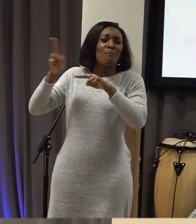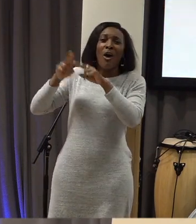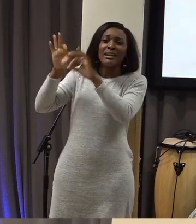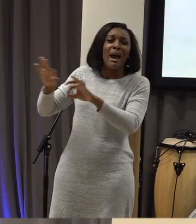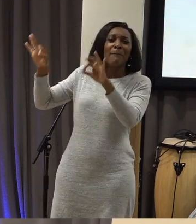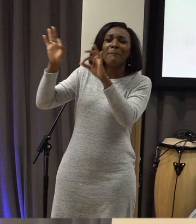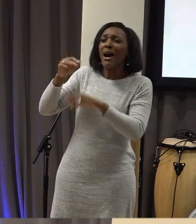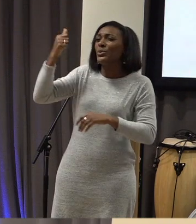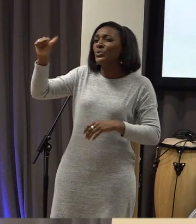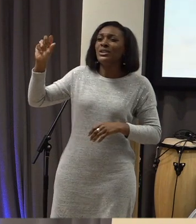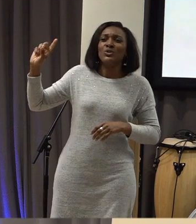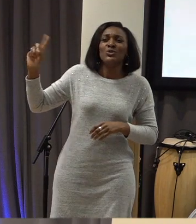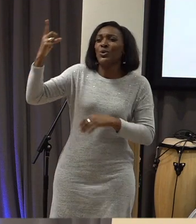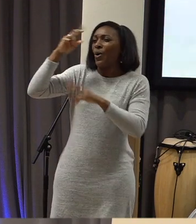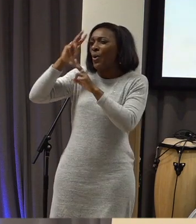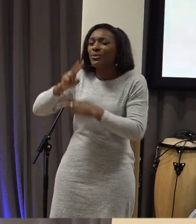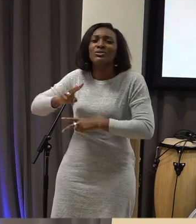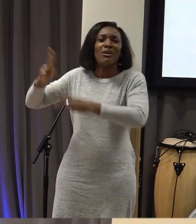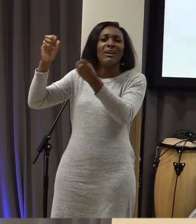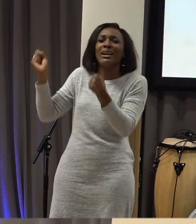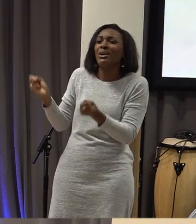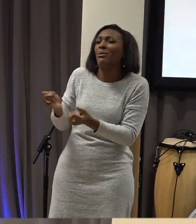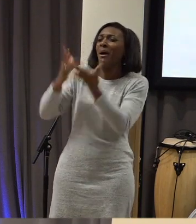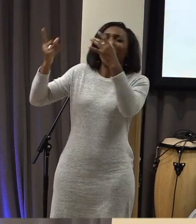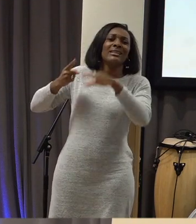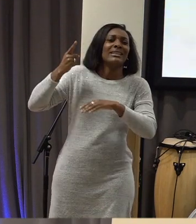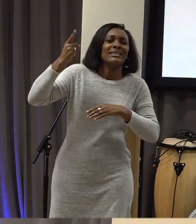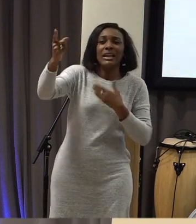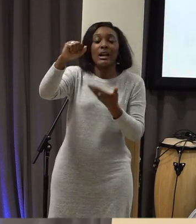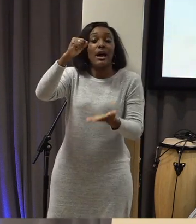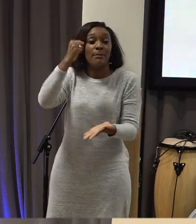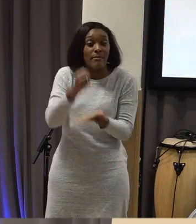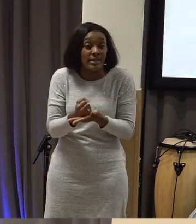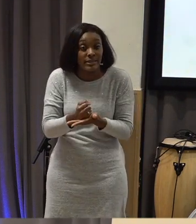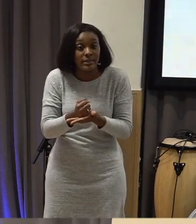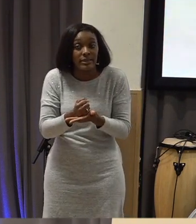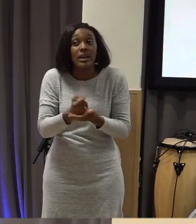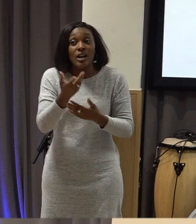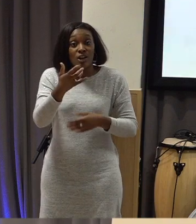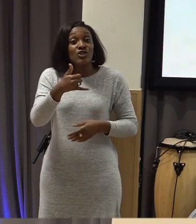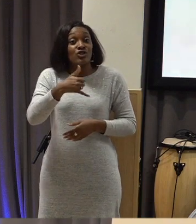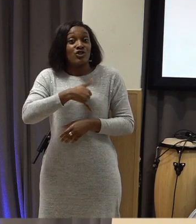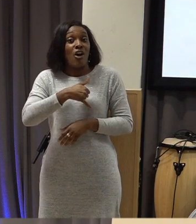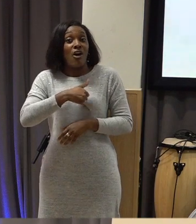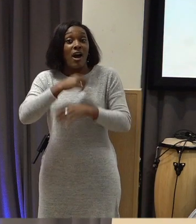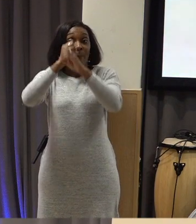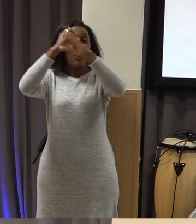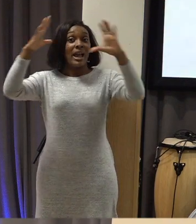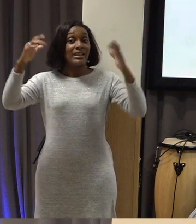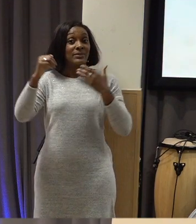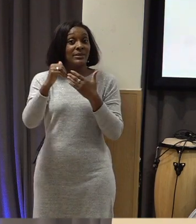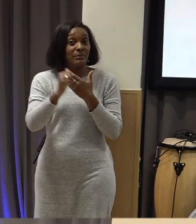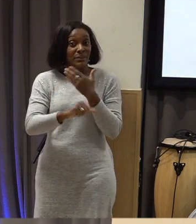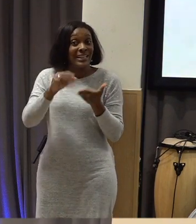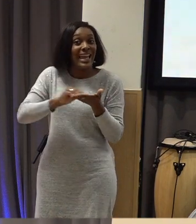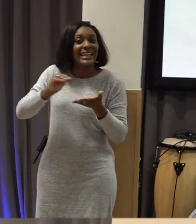soit honneur et gloire au siècle des siècles. Amen. Et Jean écrit dans l'Apocalypse à celui qui nous